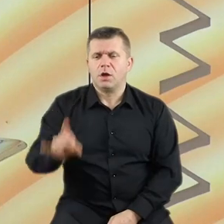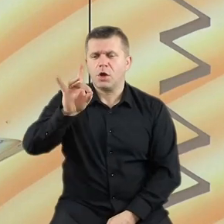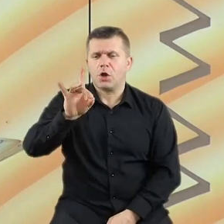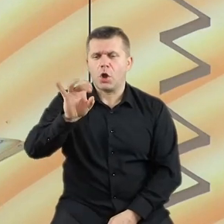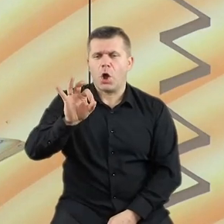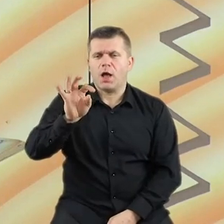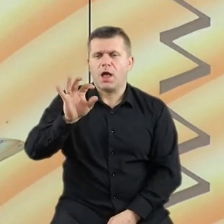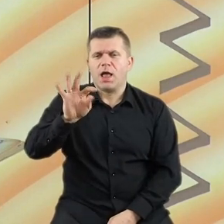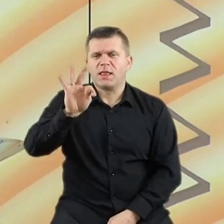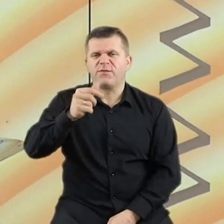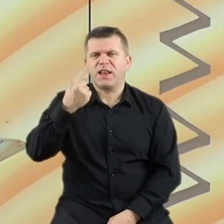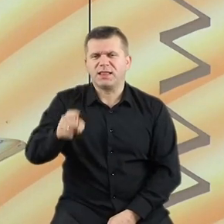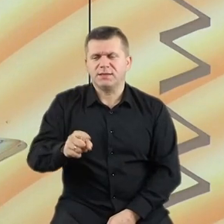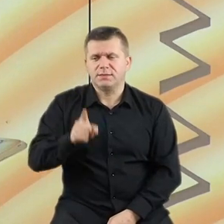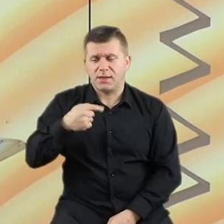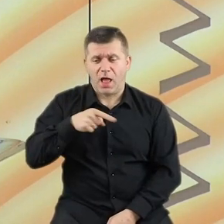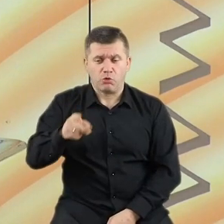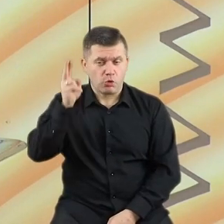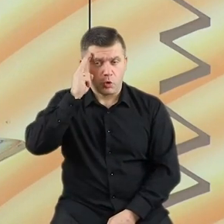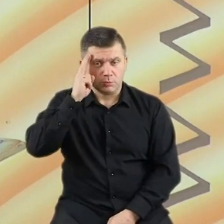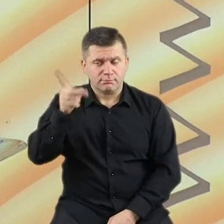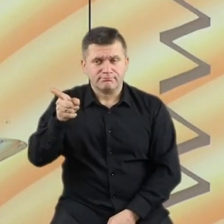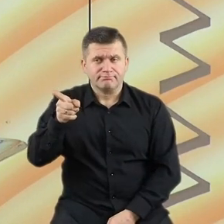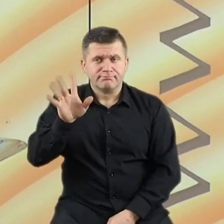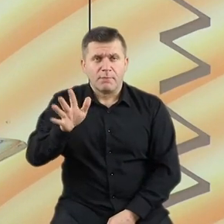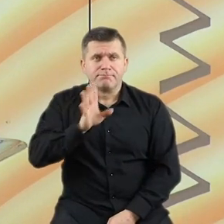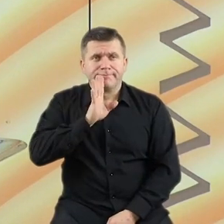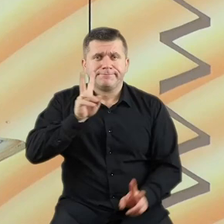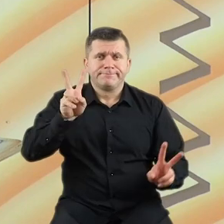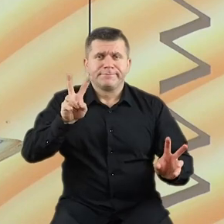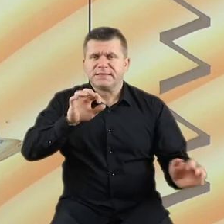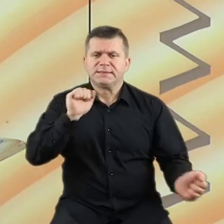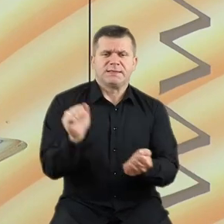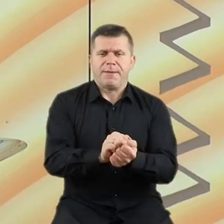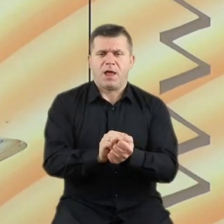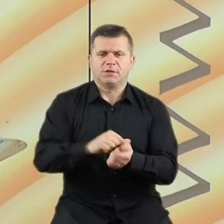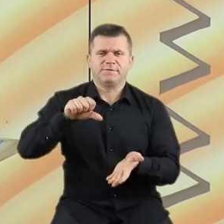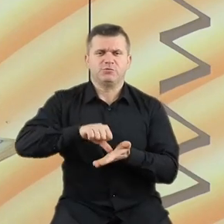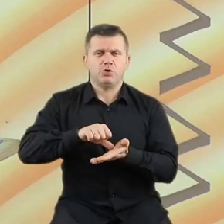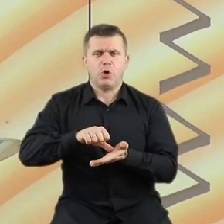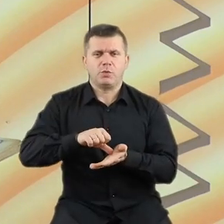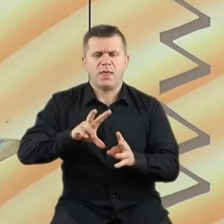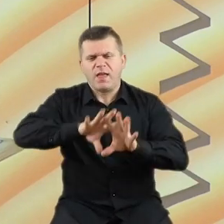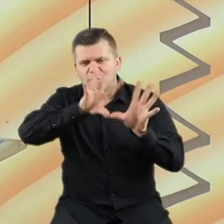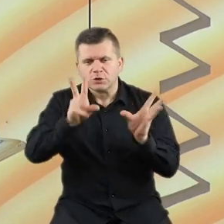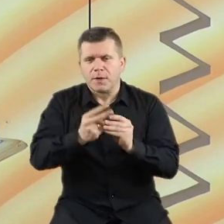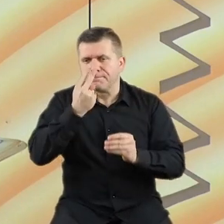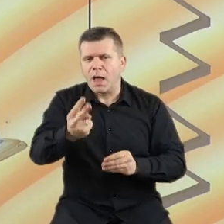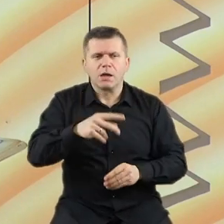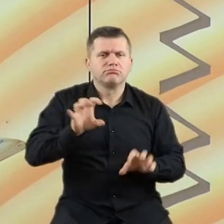Gottfrieda, tak jak ja to rozumiem, nastąpiło takie zamarznięcie pana Gottfrieda od środka. Na wszystko